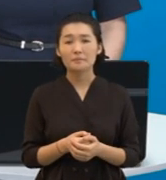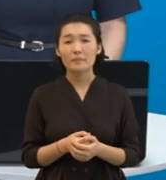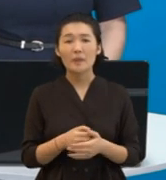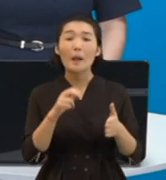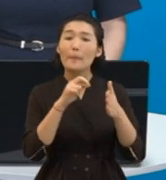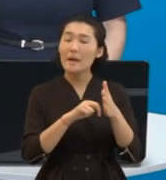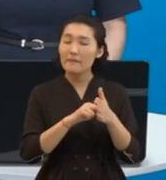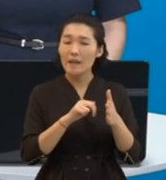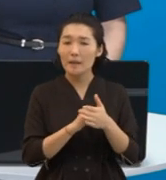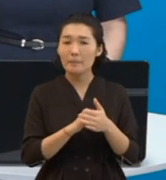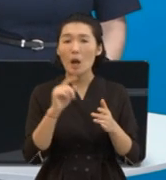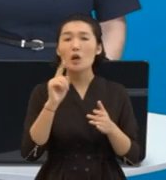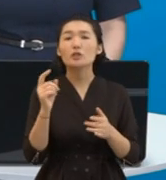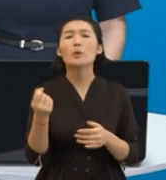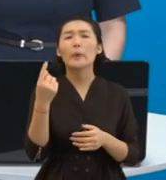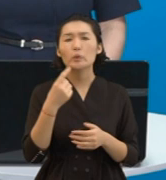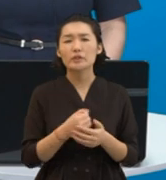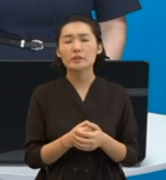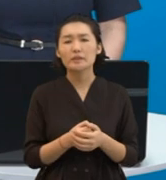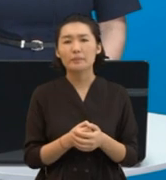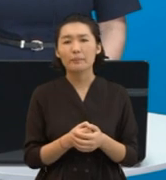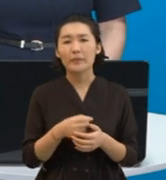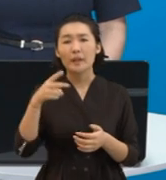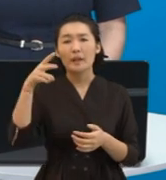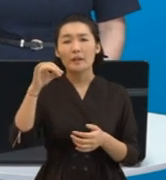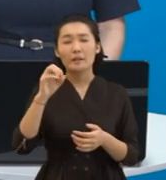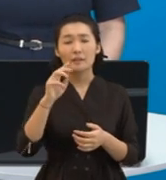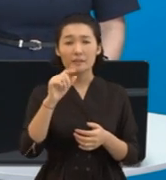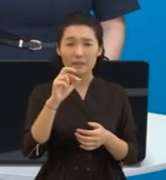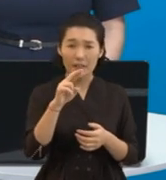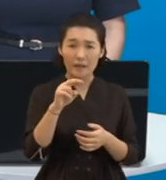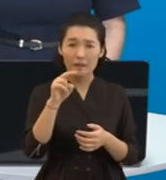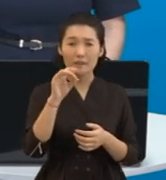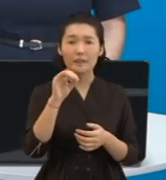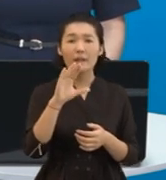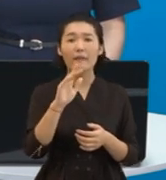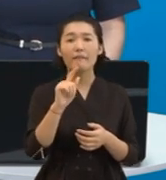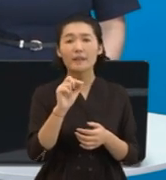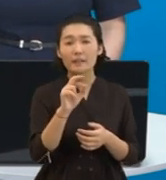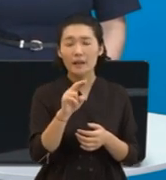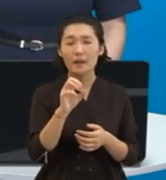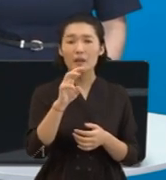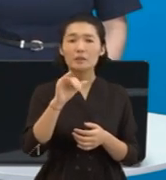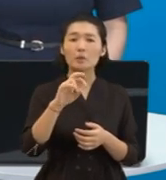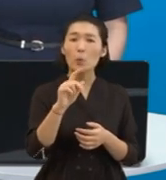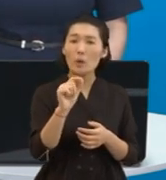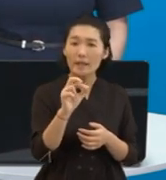проверяем что получилось листья деревья стулья